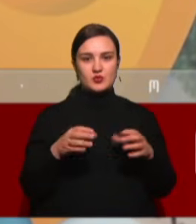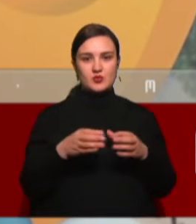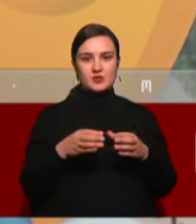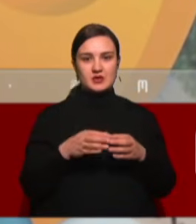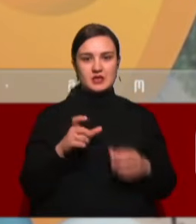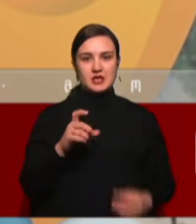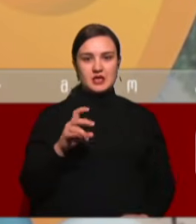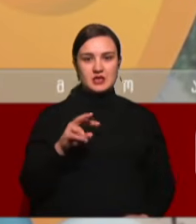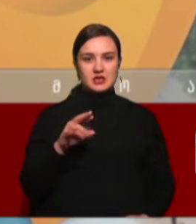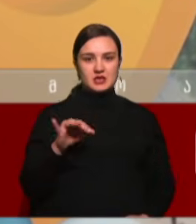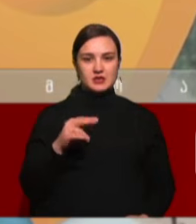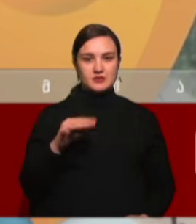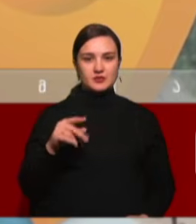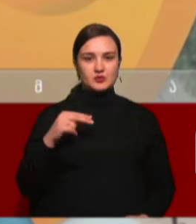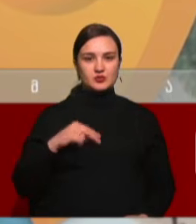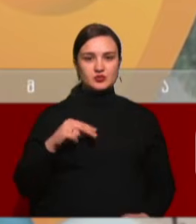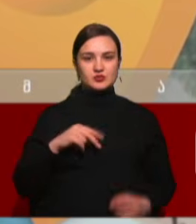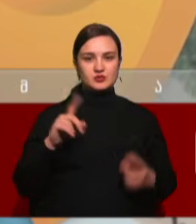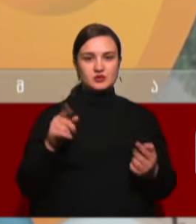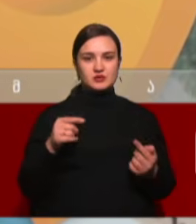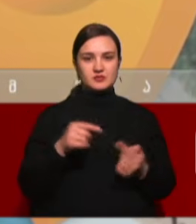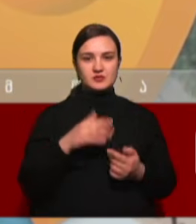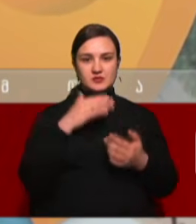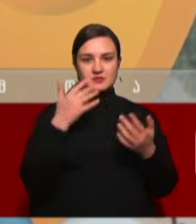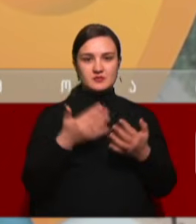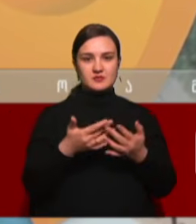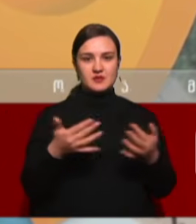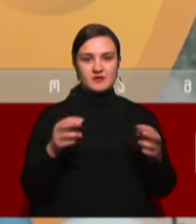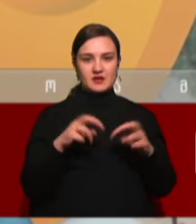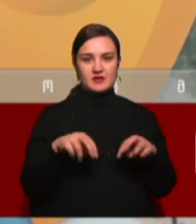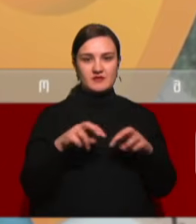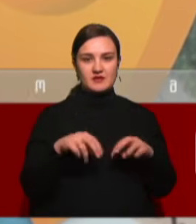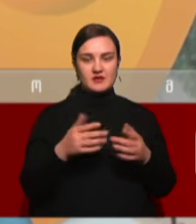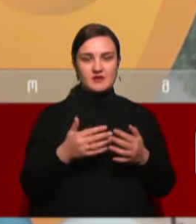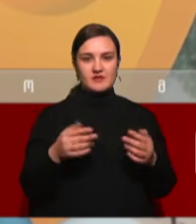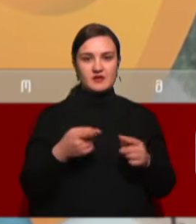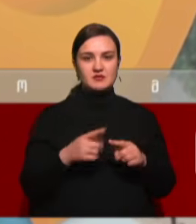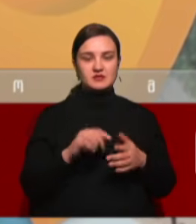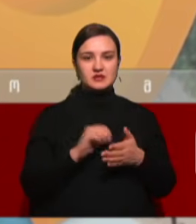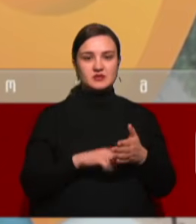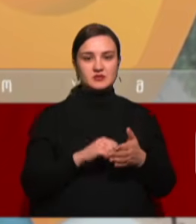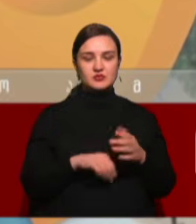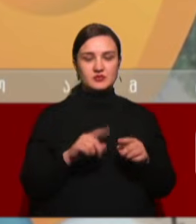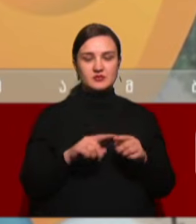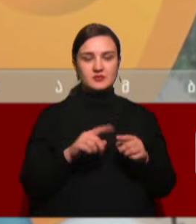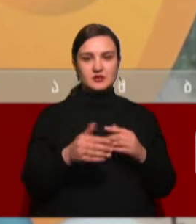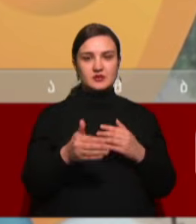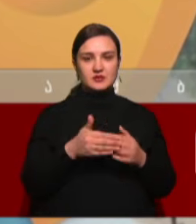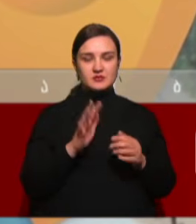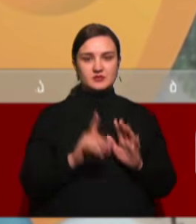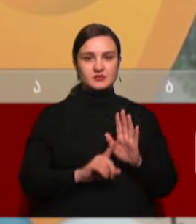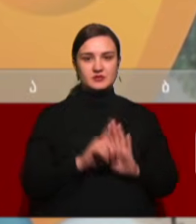მუშაობს შესაბამის მულტიდარგობრივ კვლევებზე, რომელთა საფუძველზეც უახლოეს მომავალში